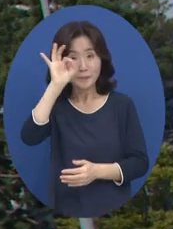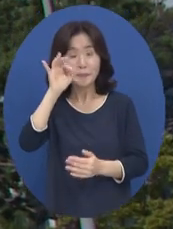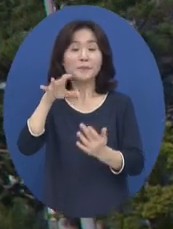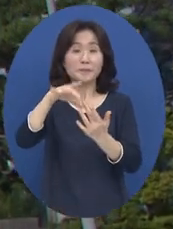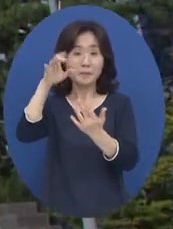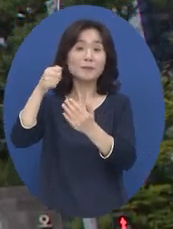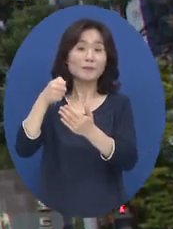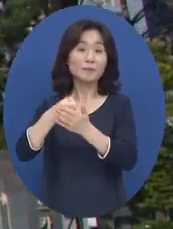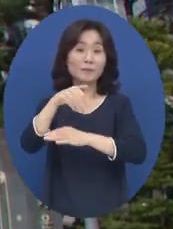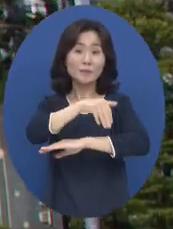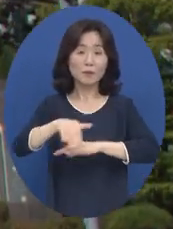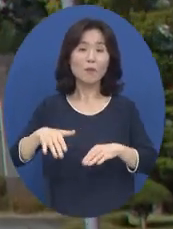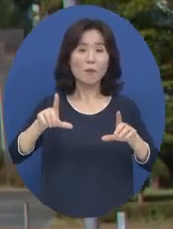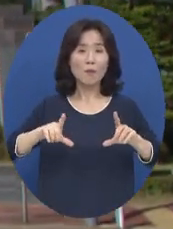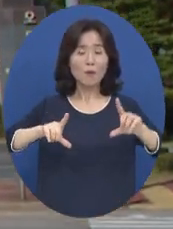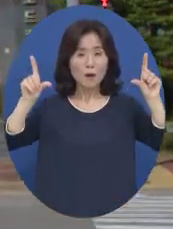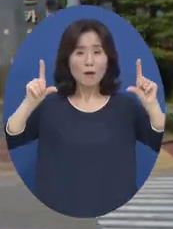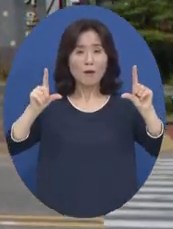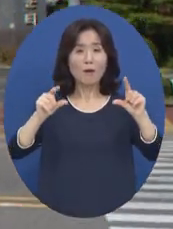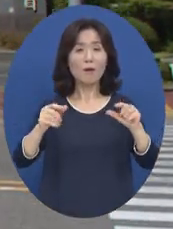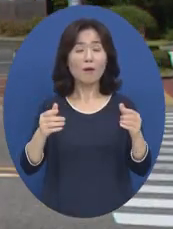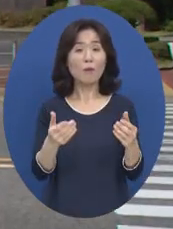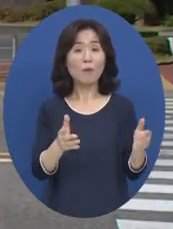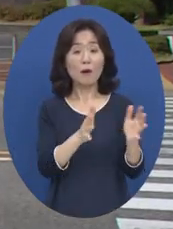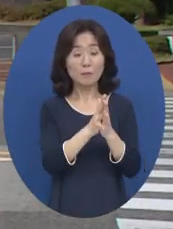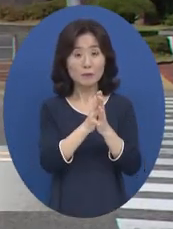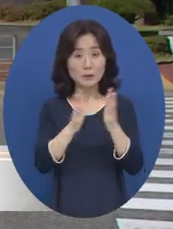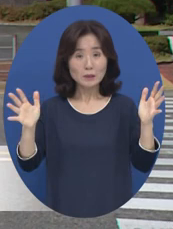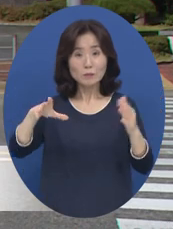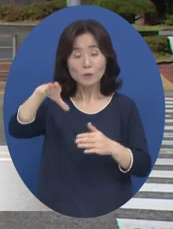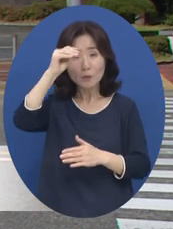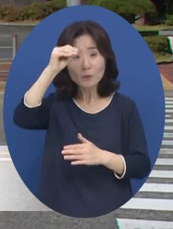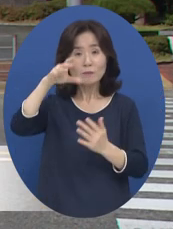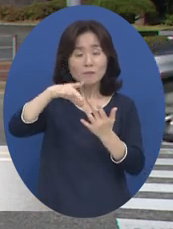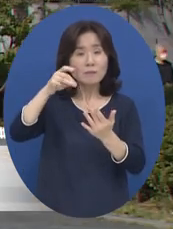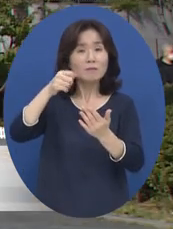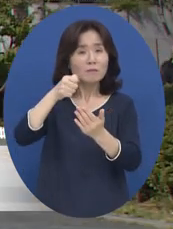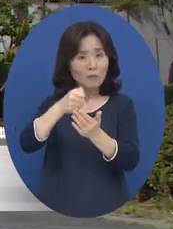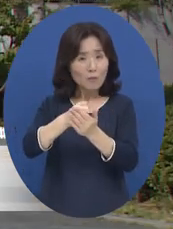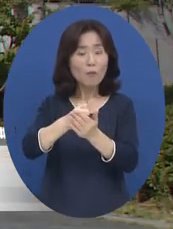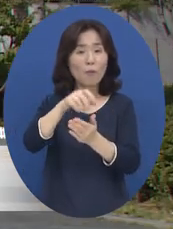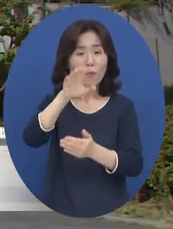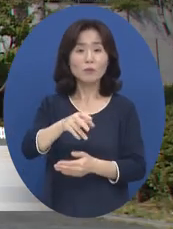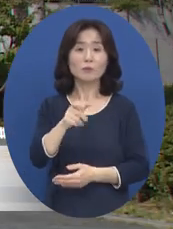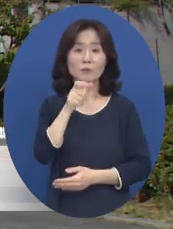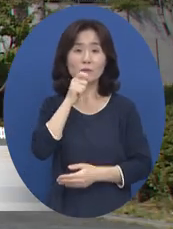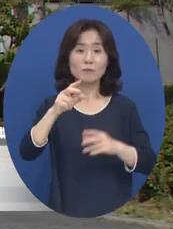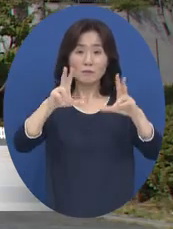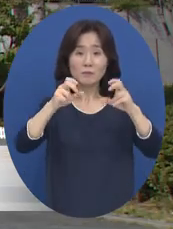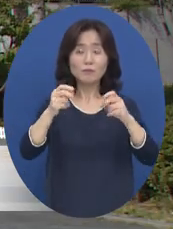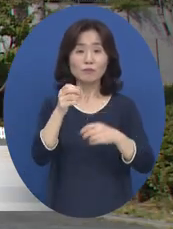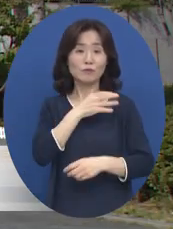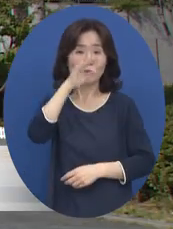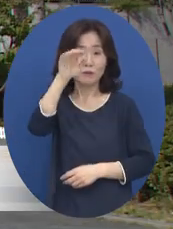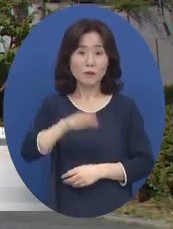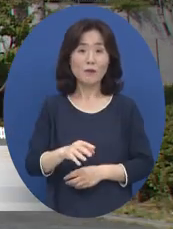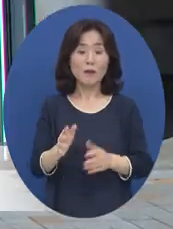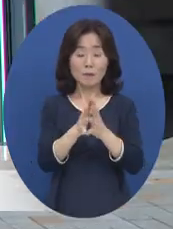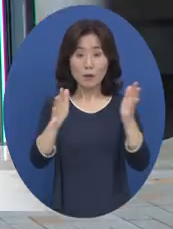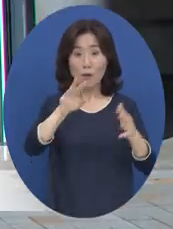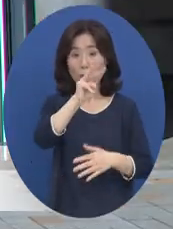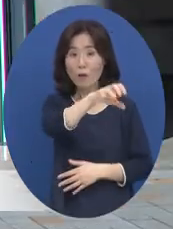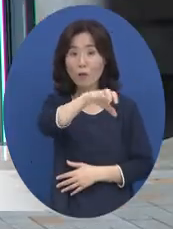경기도는 올해 공동주택 모범 상생 관리 단지로 최종 선정한 수원과 성남, 그리고 부천에 소재한 아파트 단지 세